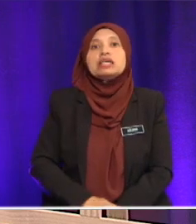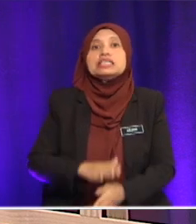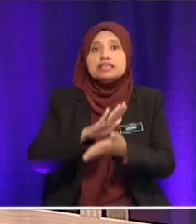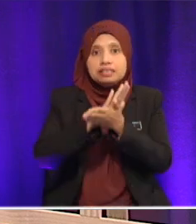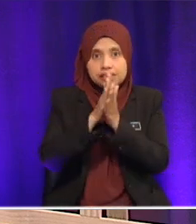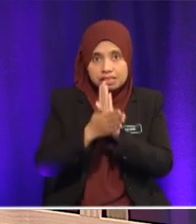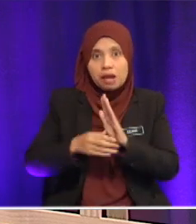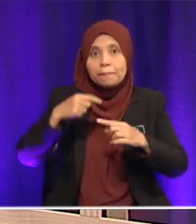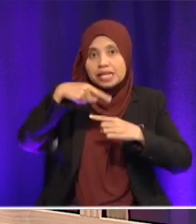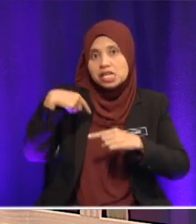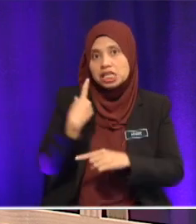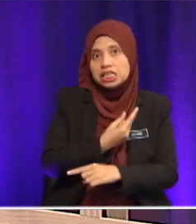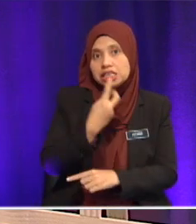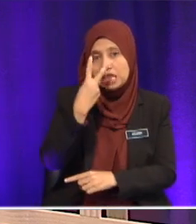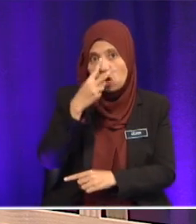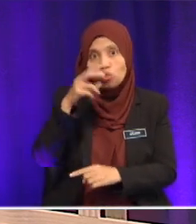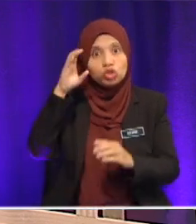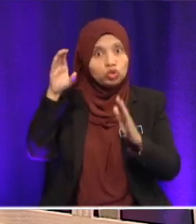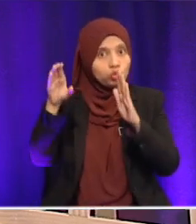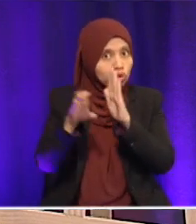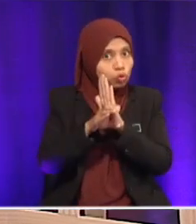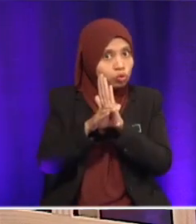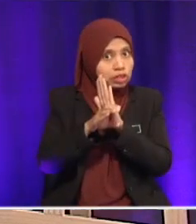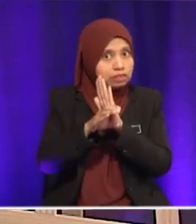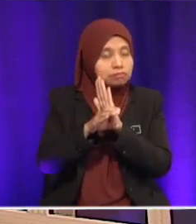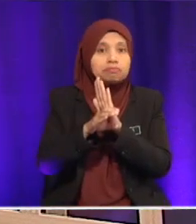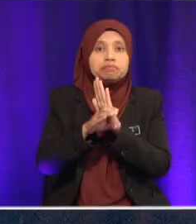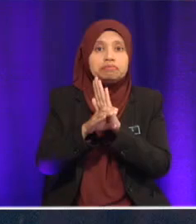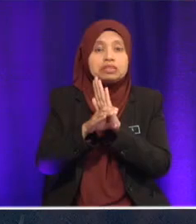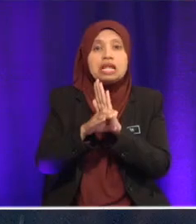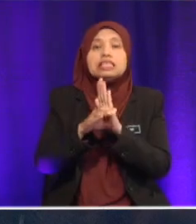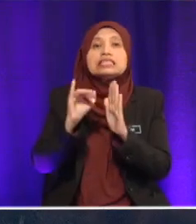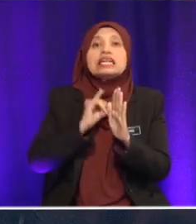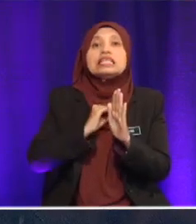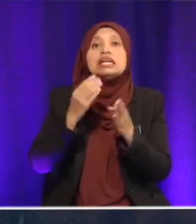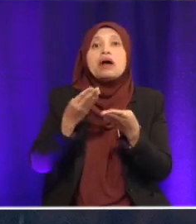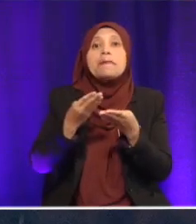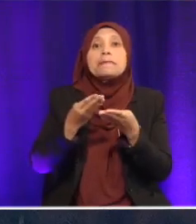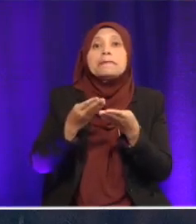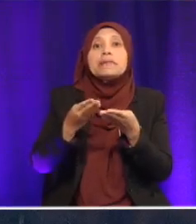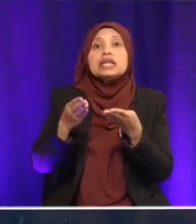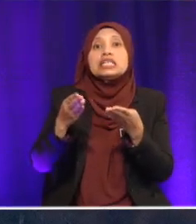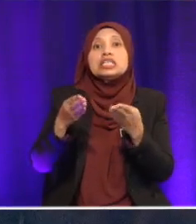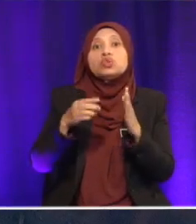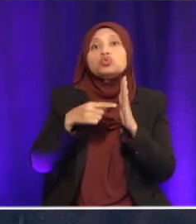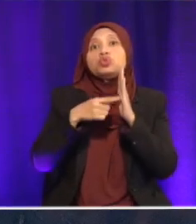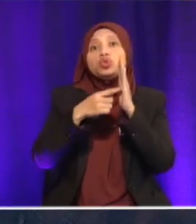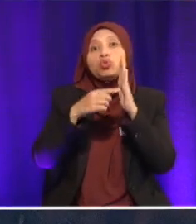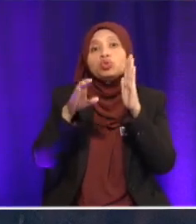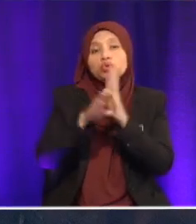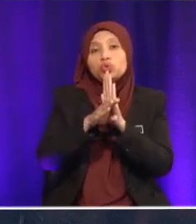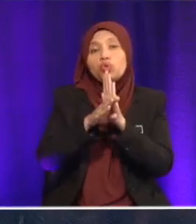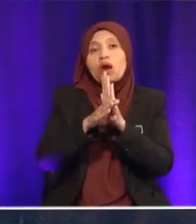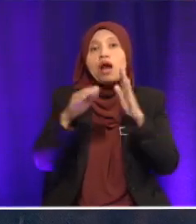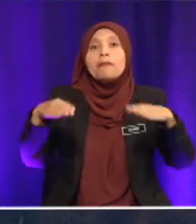melihat terlihat contoh di sini tidak contoh ini saya bagi indikasi inilah contoh mata pelajaran bahasa